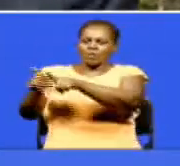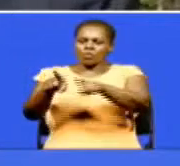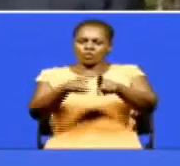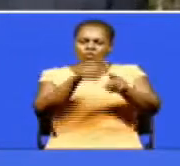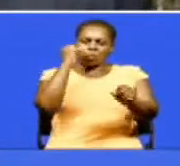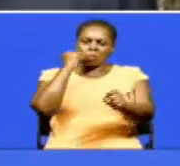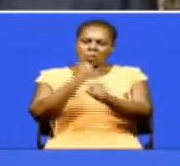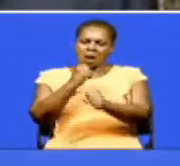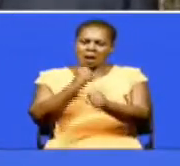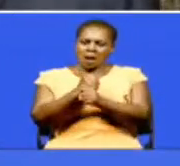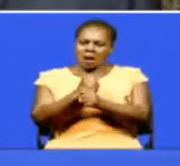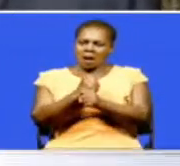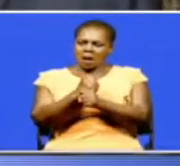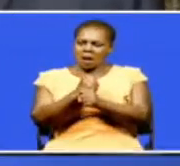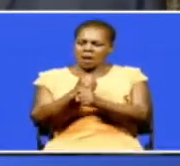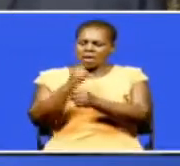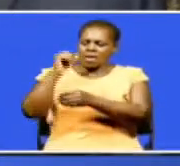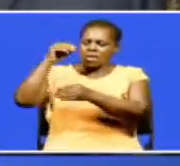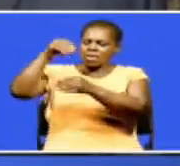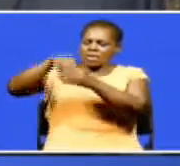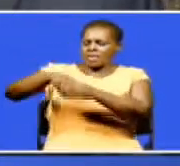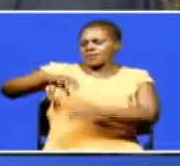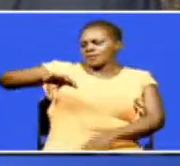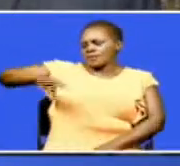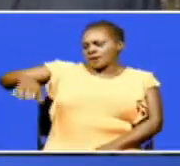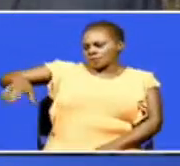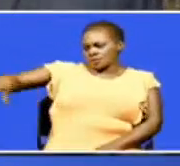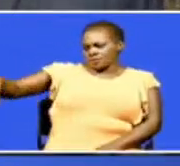tumefanya kwa county.